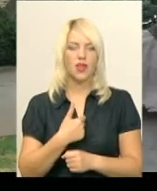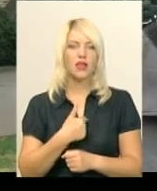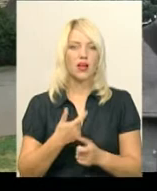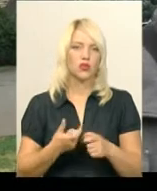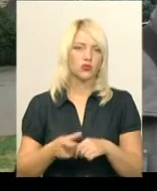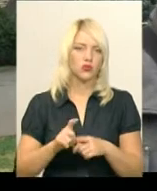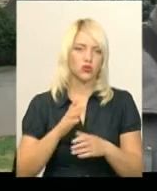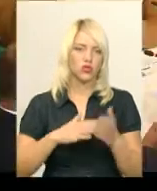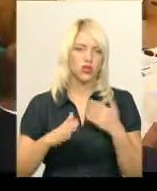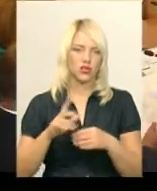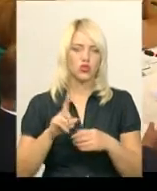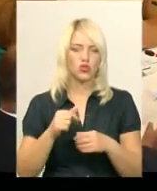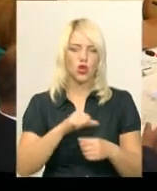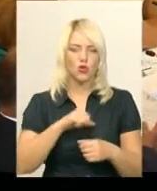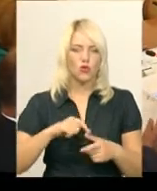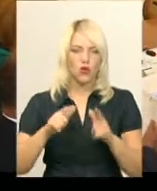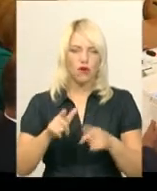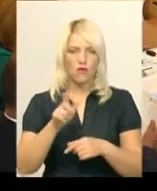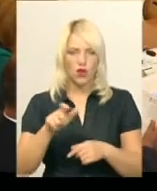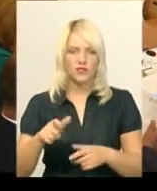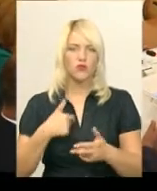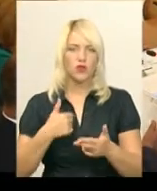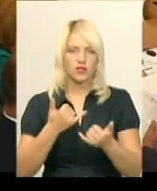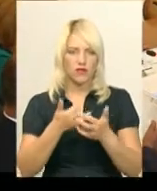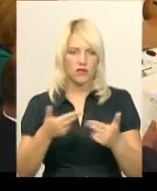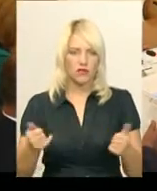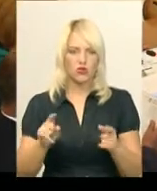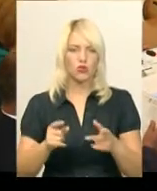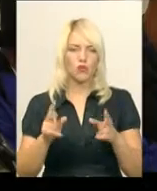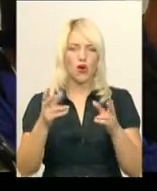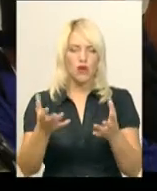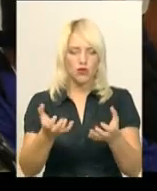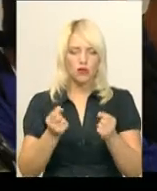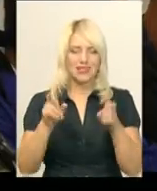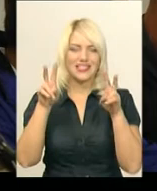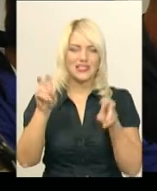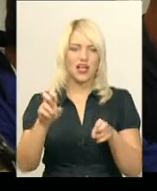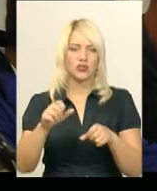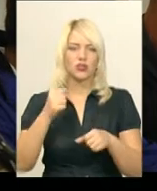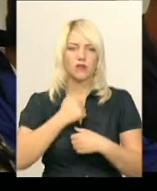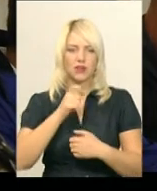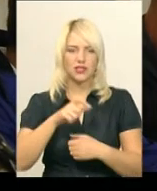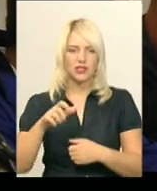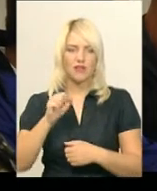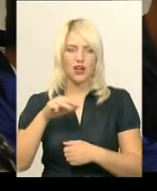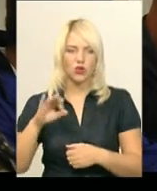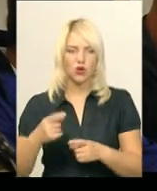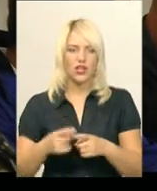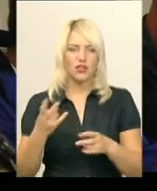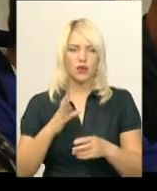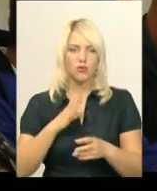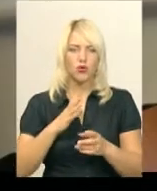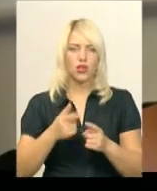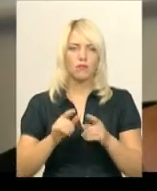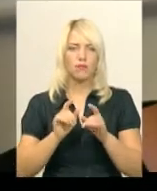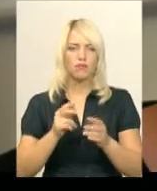нас добровольців в'язнали. Щоб отримати статус бійця-добровольця АТО, ці військові мали підтвердити, що справді були на війні. Термін перебування на сході